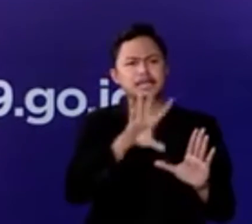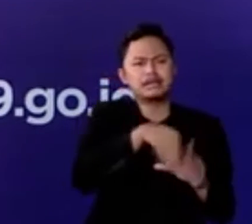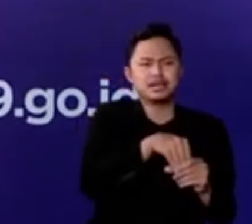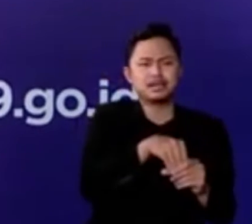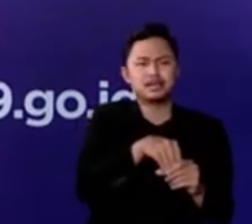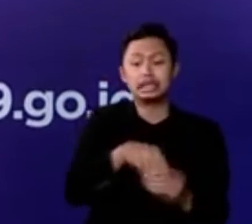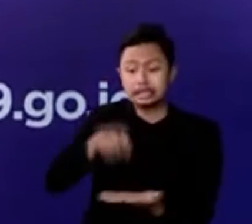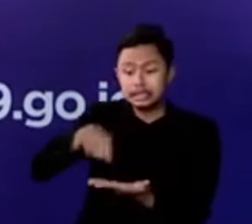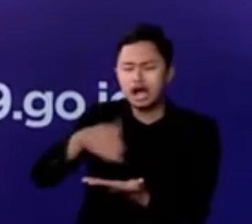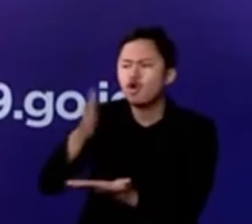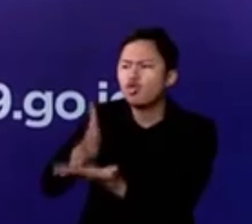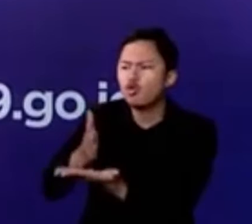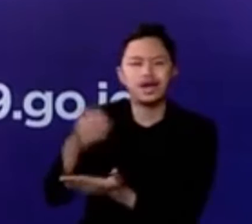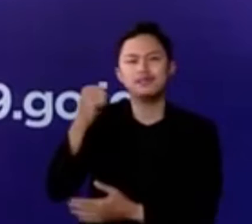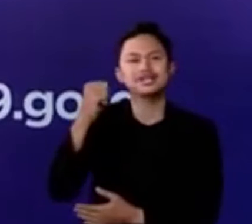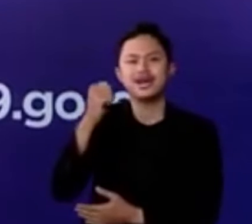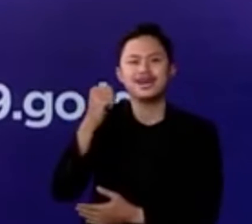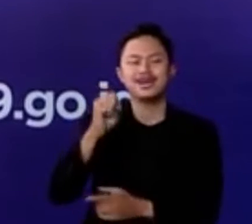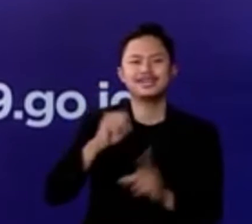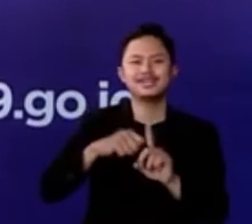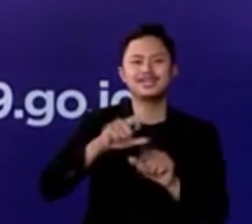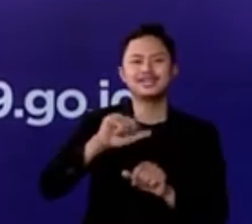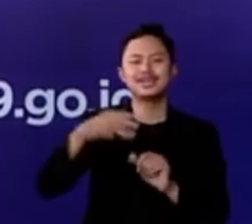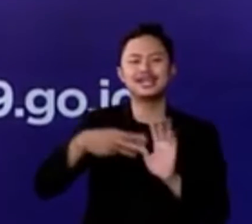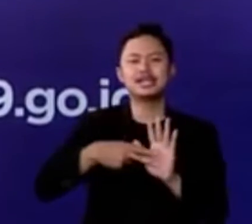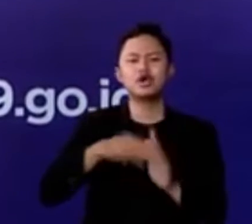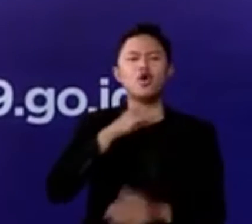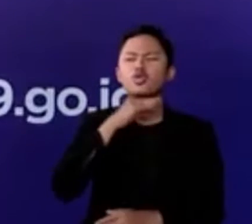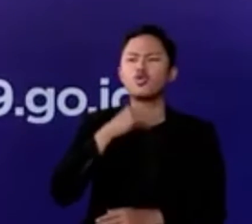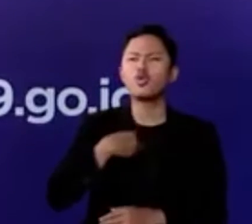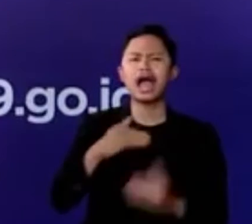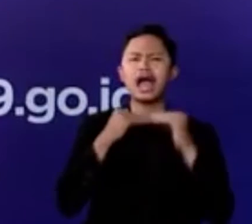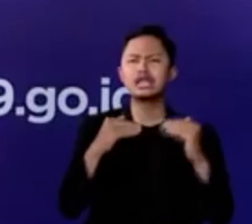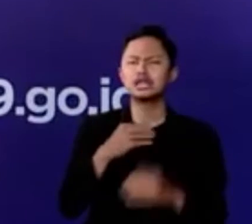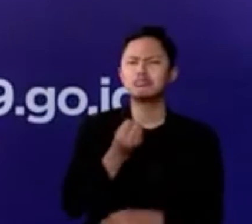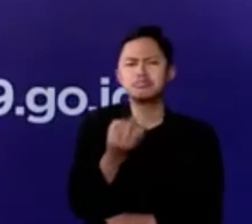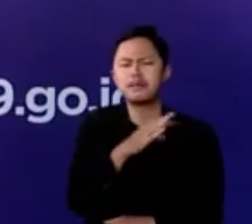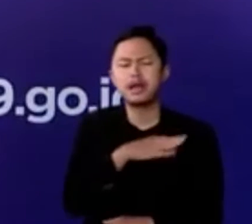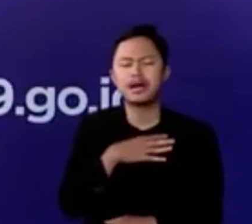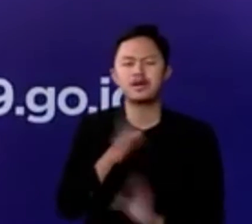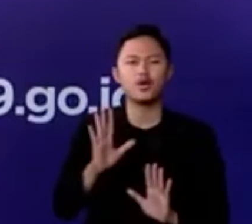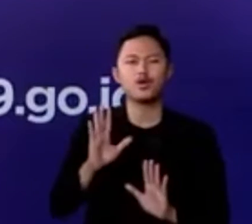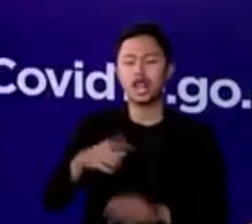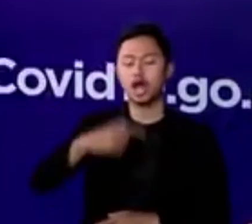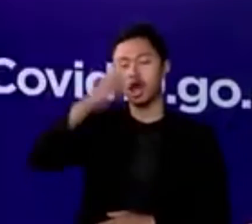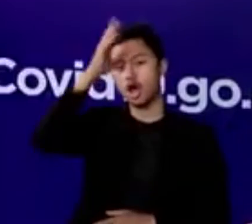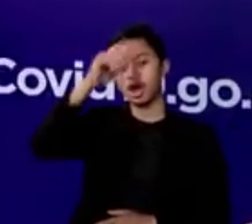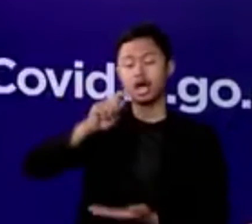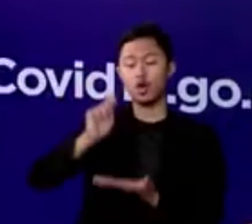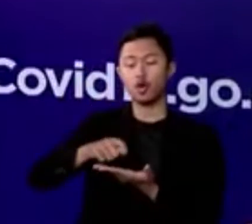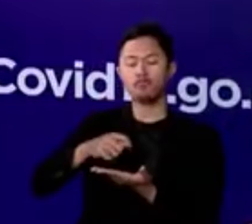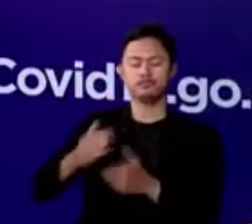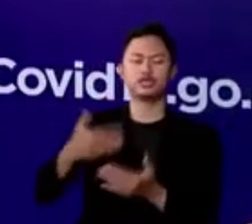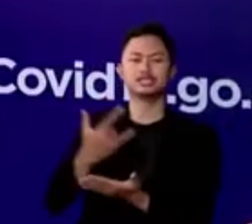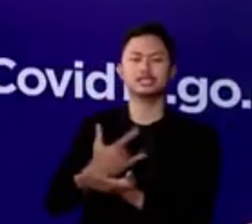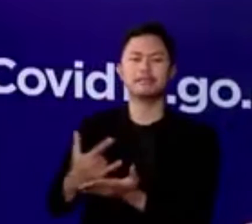gitu kan klien kita kan nanti mau berapa lama lagi dia harus menunggu keadilan dia gitu kan jadi kan kita harus tetap berjalan gitu